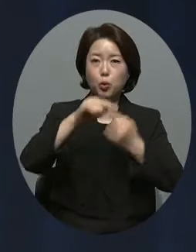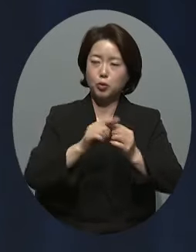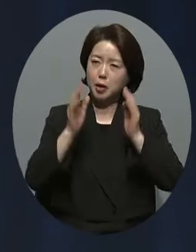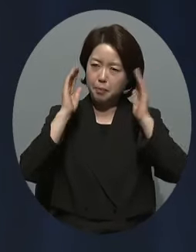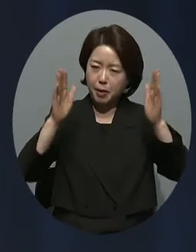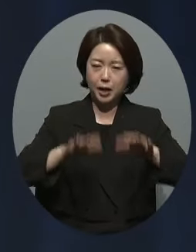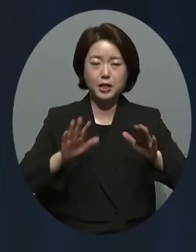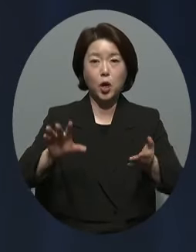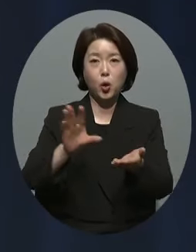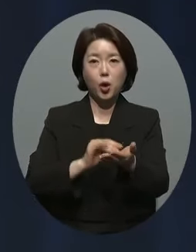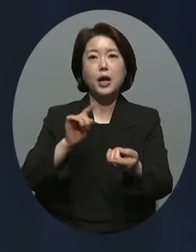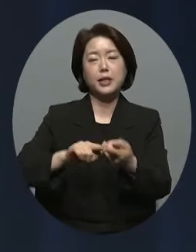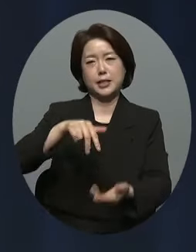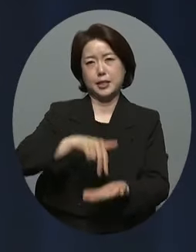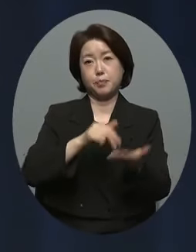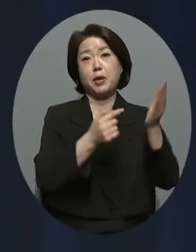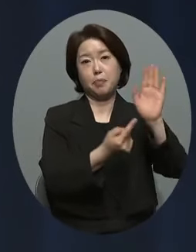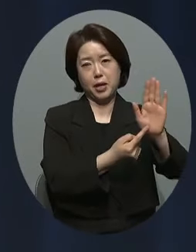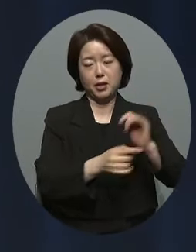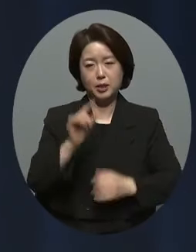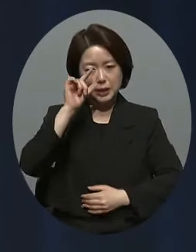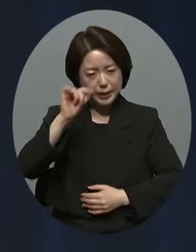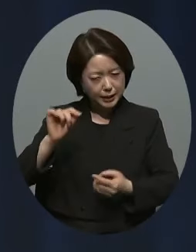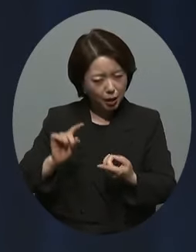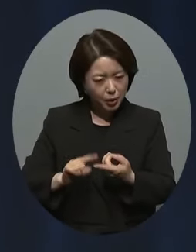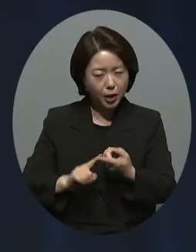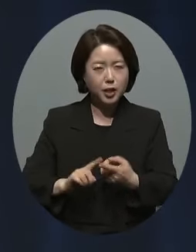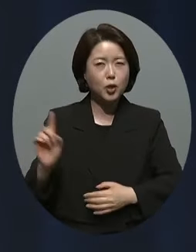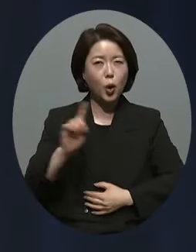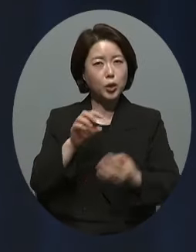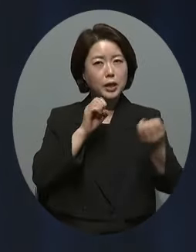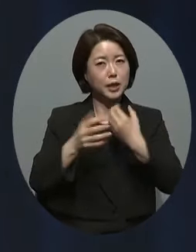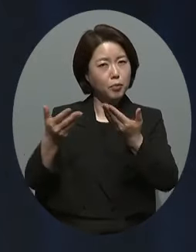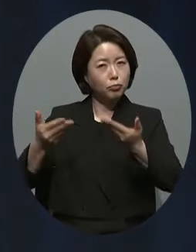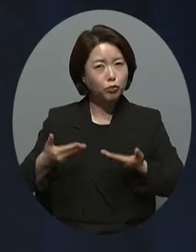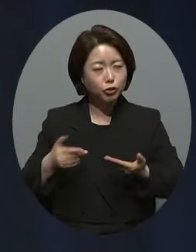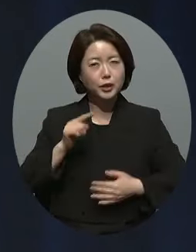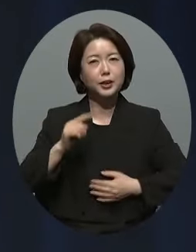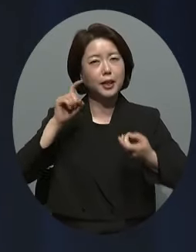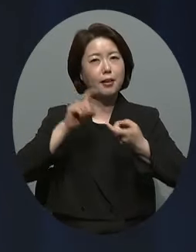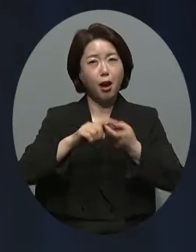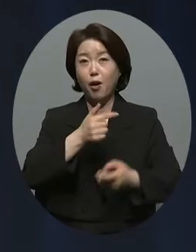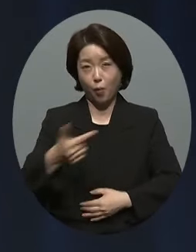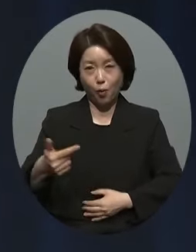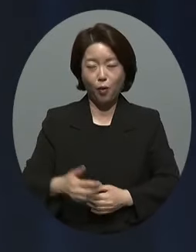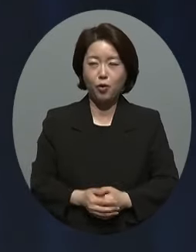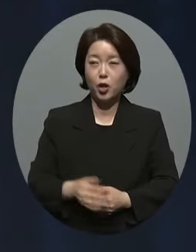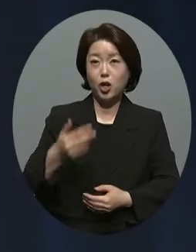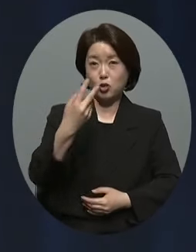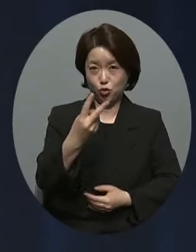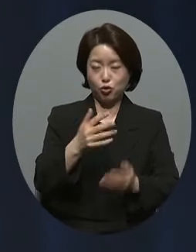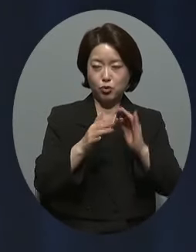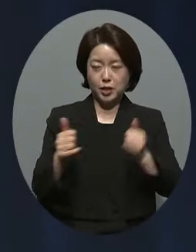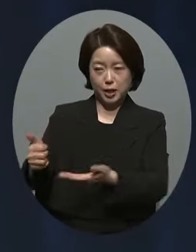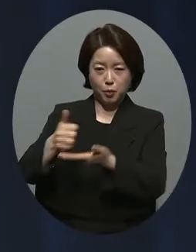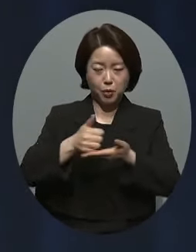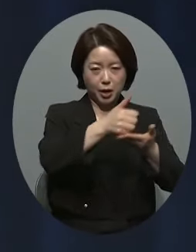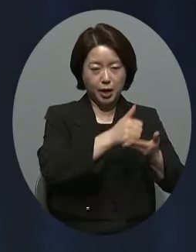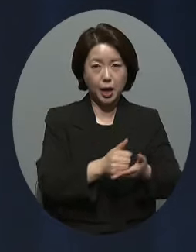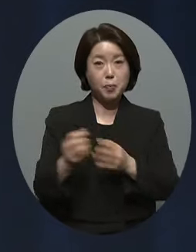입장을 밝힙니다 민감한 이슈에 대해서 어떤 답변이 나올지 이게 지금 주목이 되고 있죠이 패널 두 분과 함께 정치권 소식을 좀